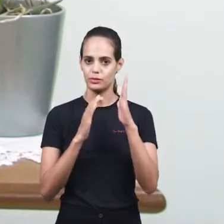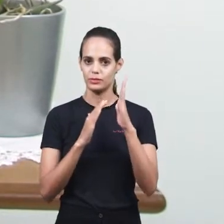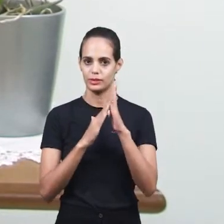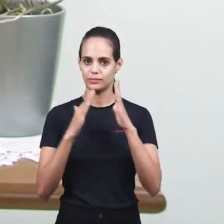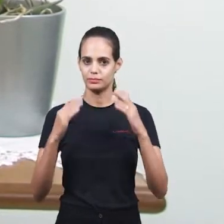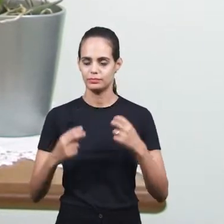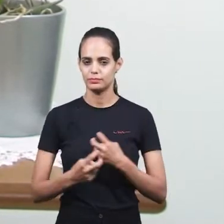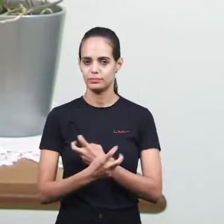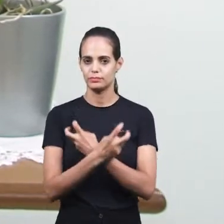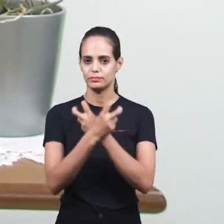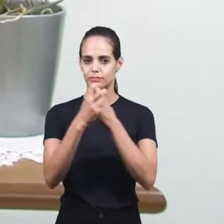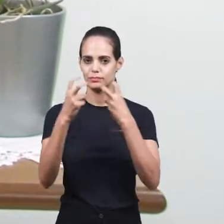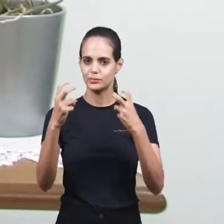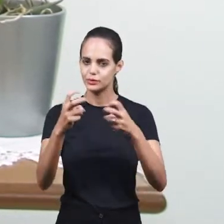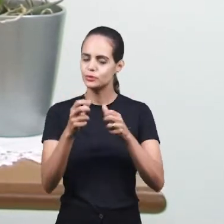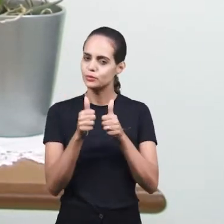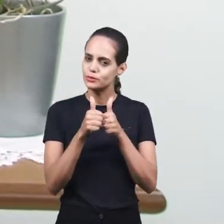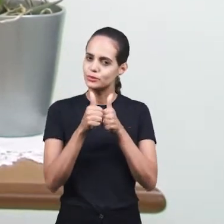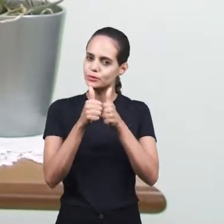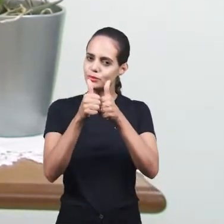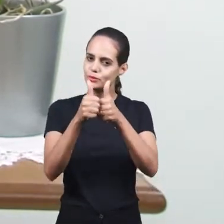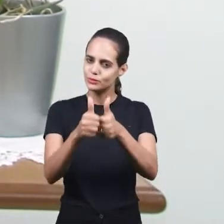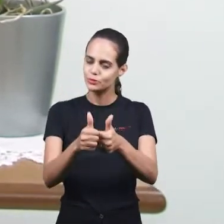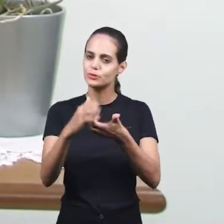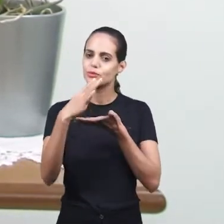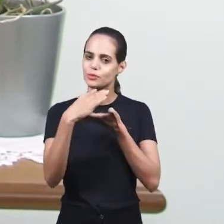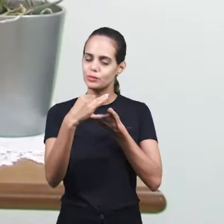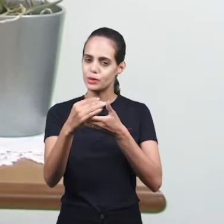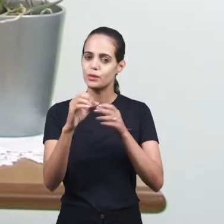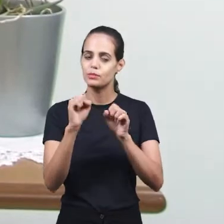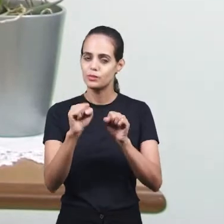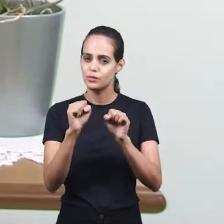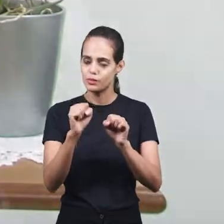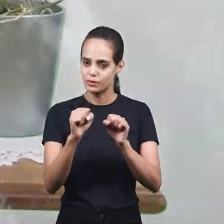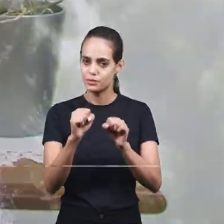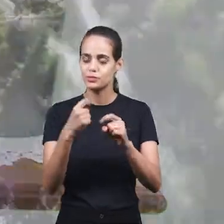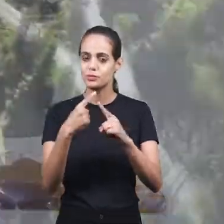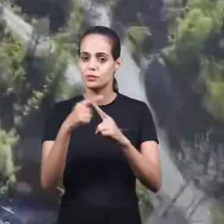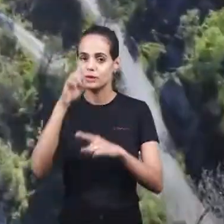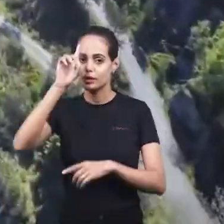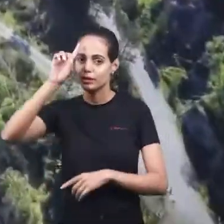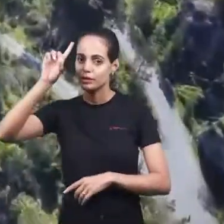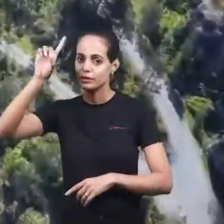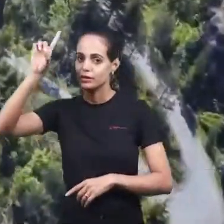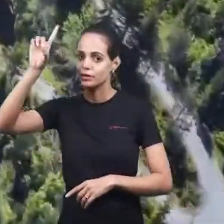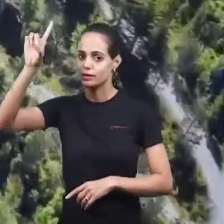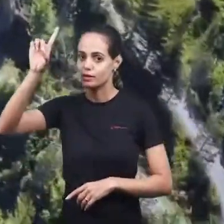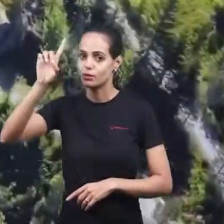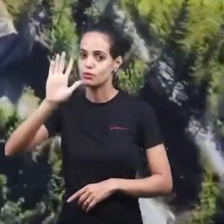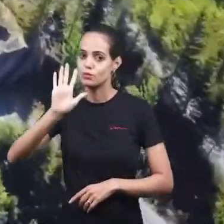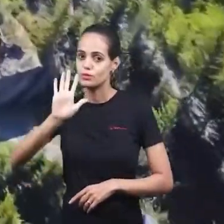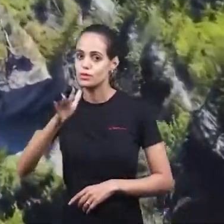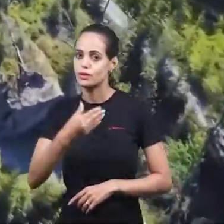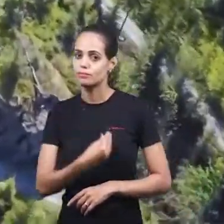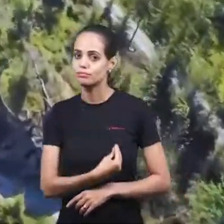споем псалом. Те, кто знает слова, пойте вместе с нами.